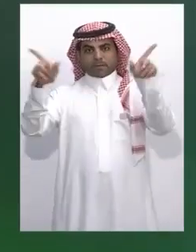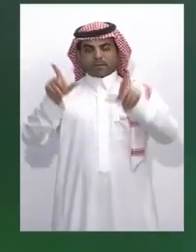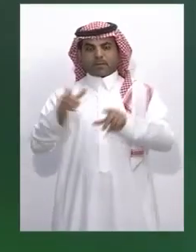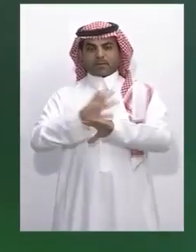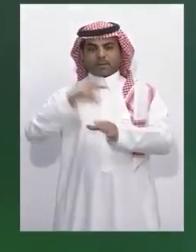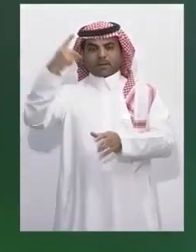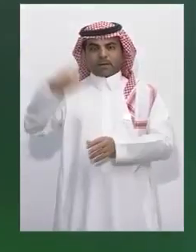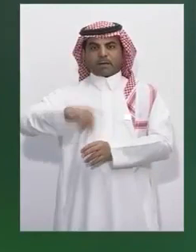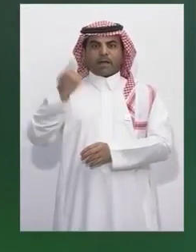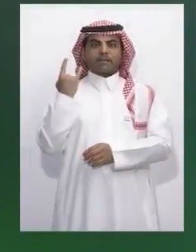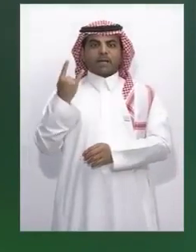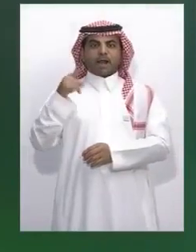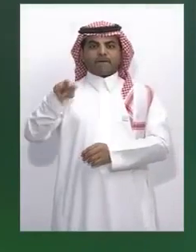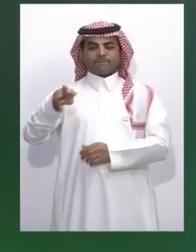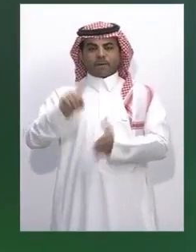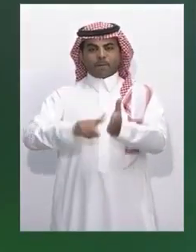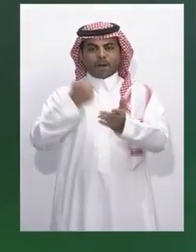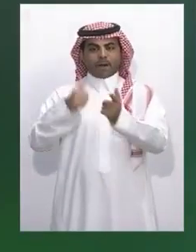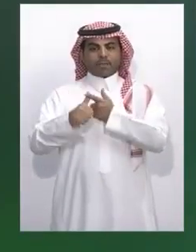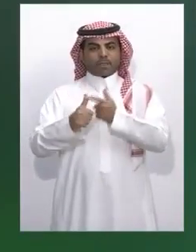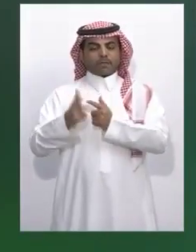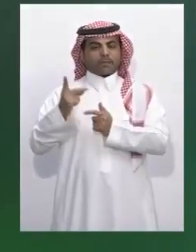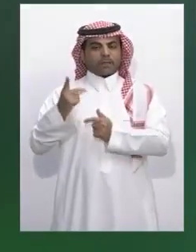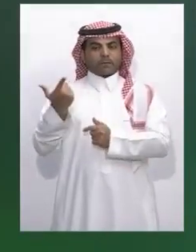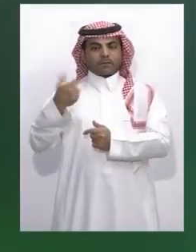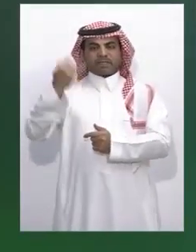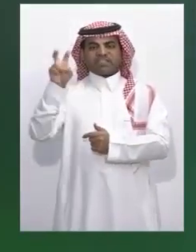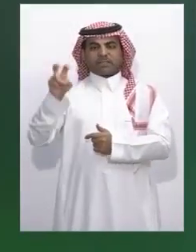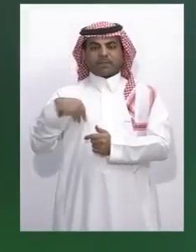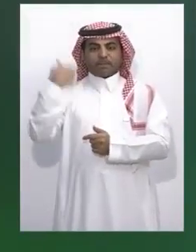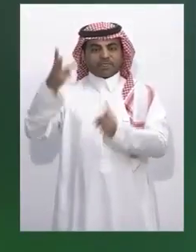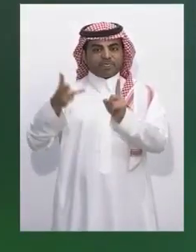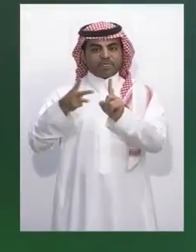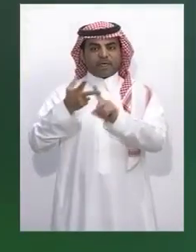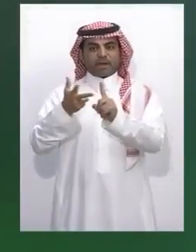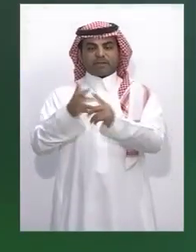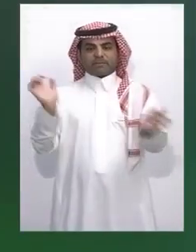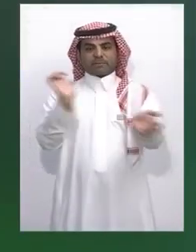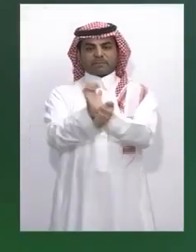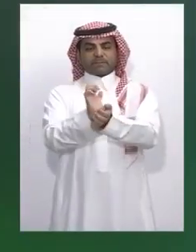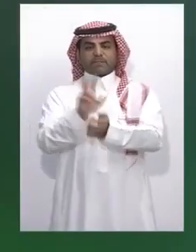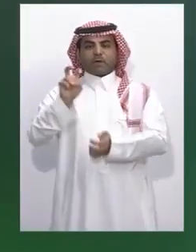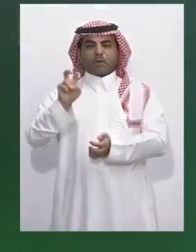وهي الغرامة ب10,000 ريال للمرة الأولى، وتضاعف المرة الثانية والمرة الثالثة، السجن بما لا يزيد عن 20 يوما.